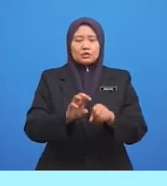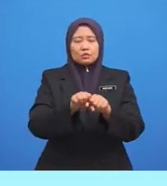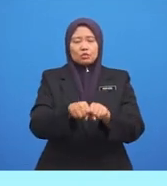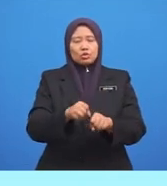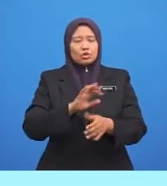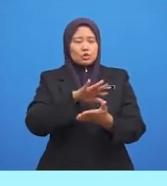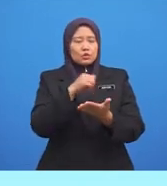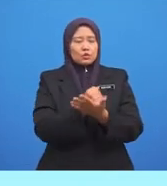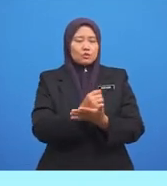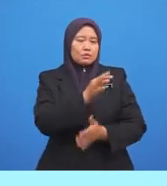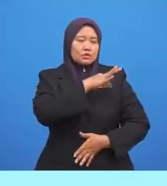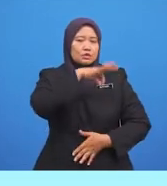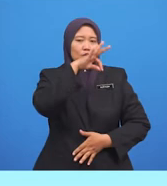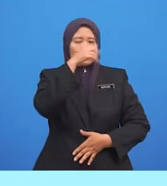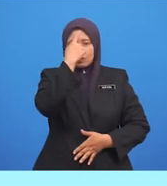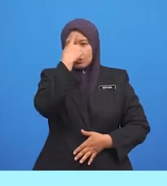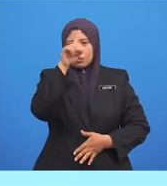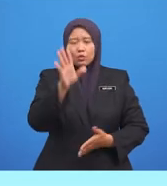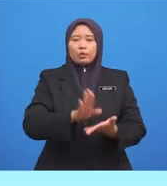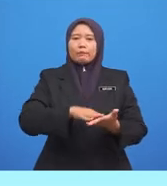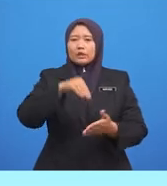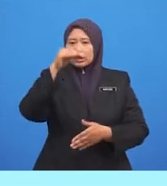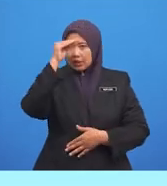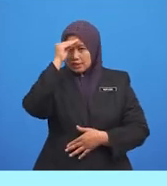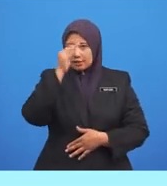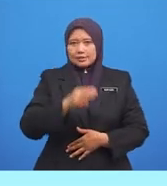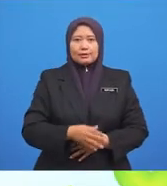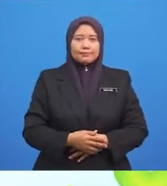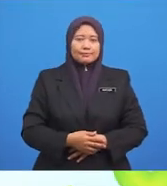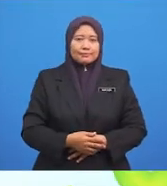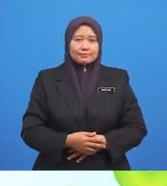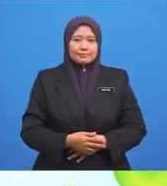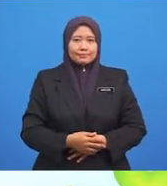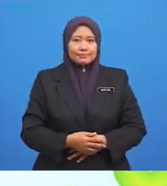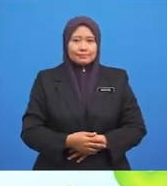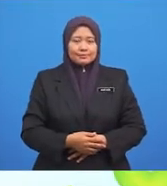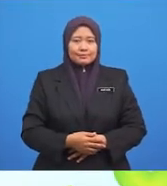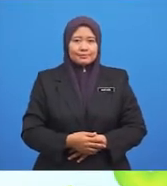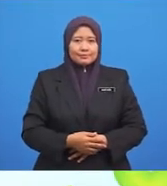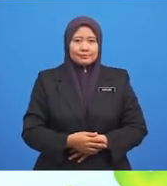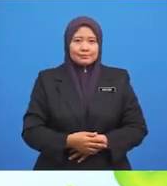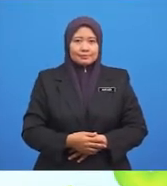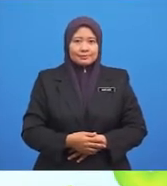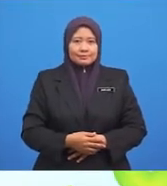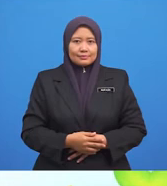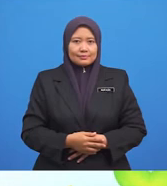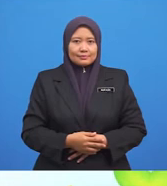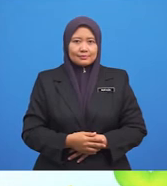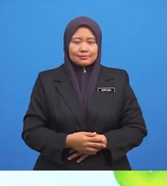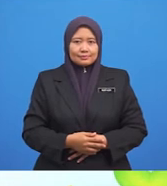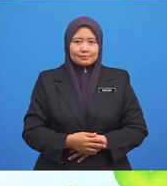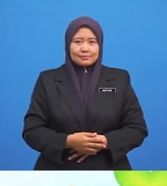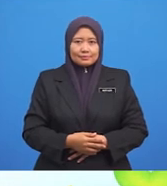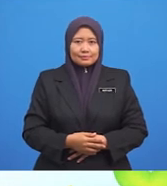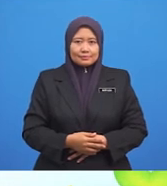sentiasa bersemangat untuk belajar. Sekian adanya.